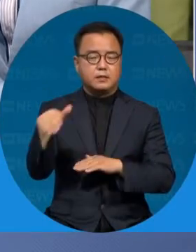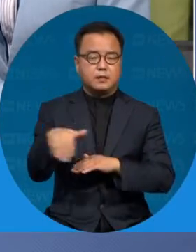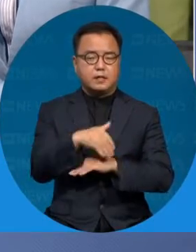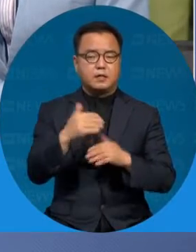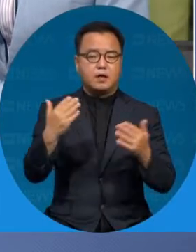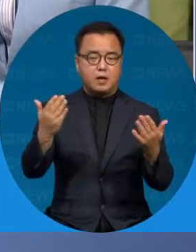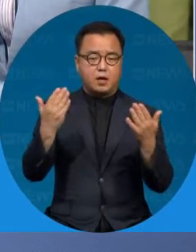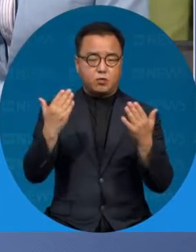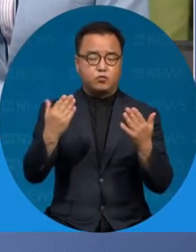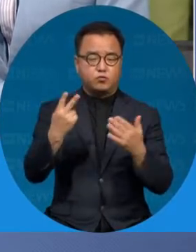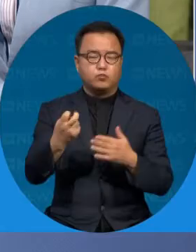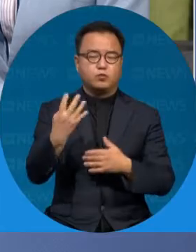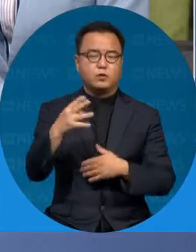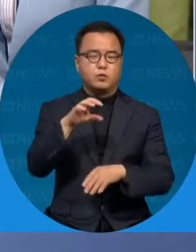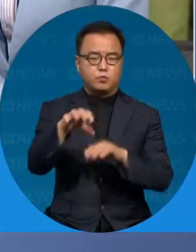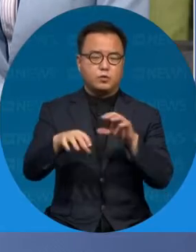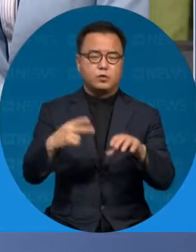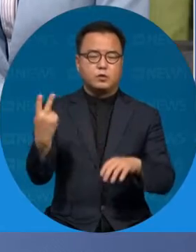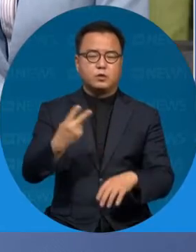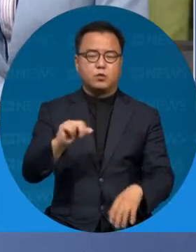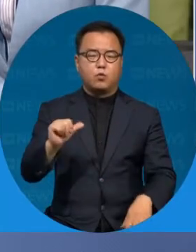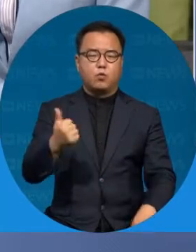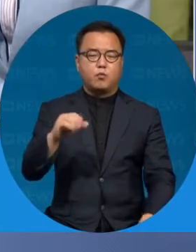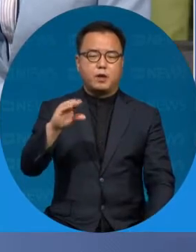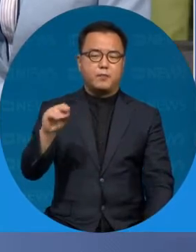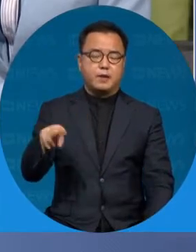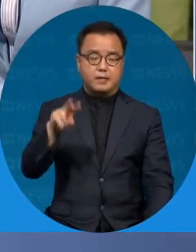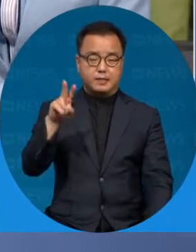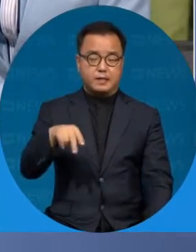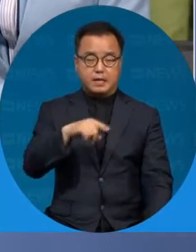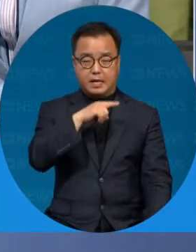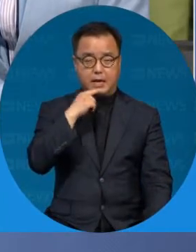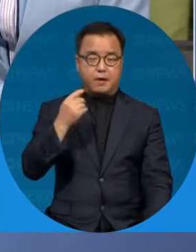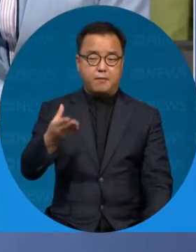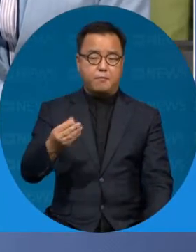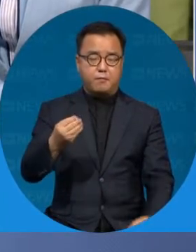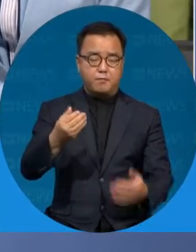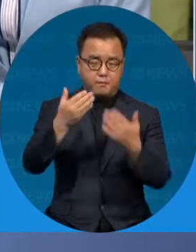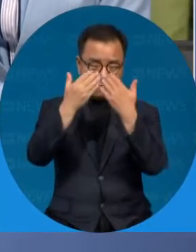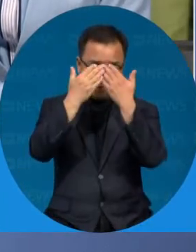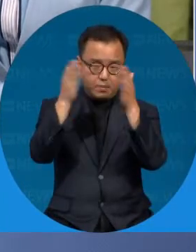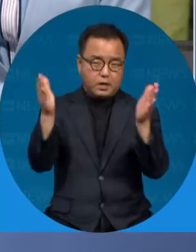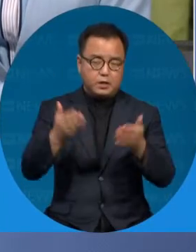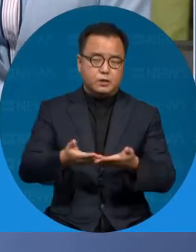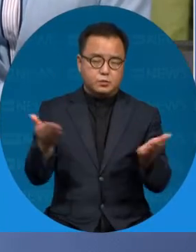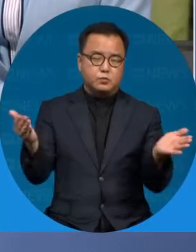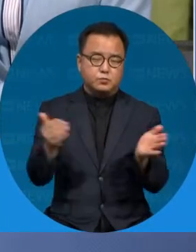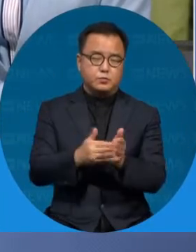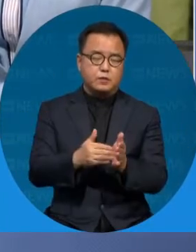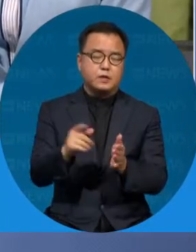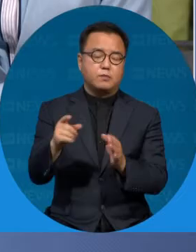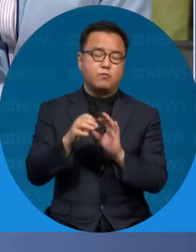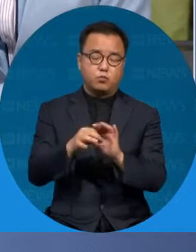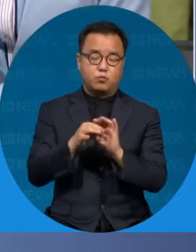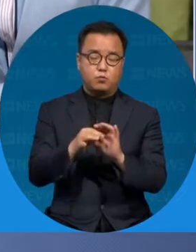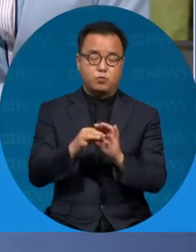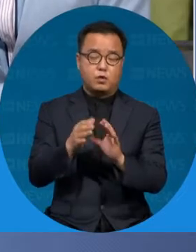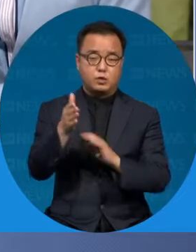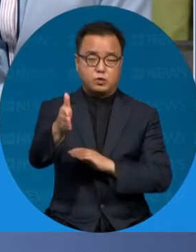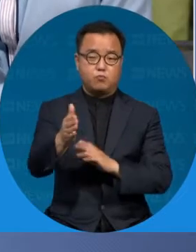총 2,500만 달러를 웃도는 부채 청산을 지원한 건데요. 전문가들은 이와 관련해서 해당